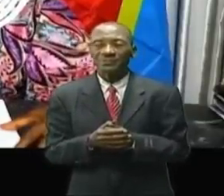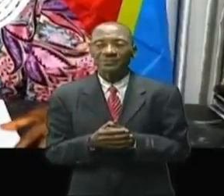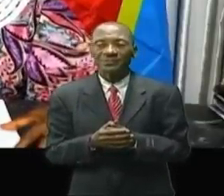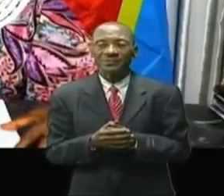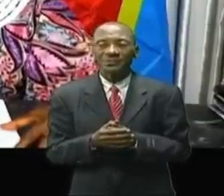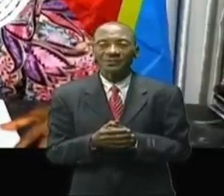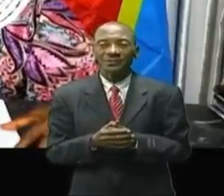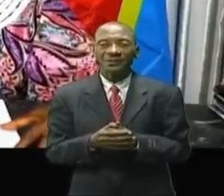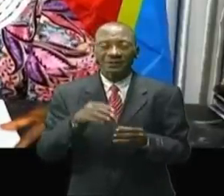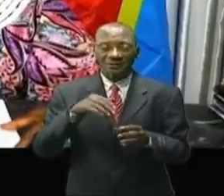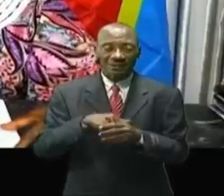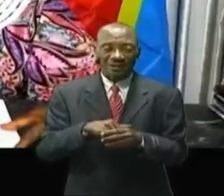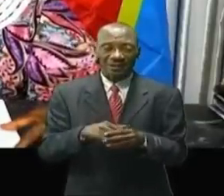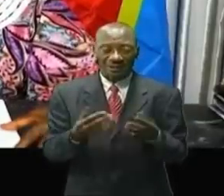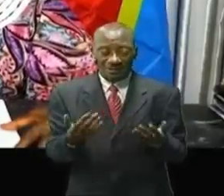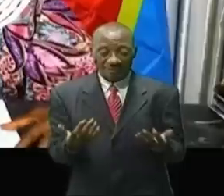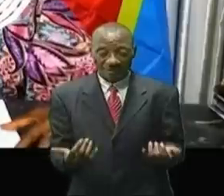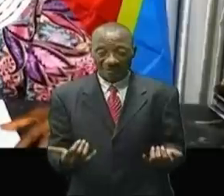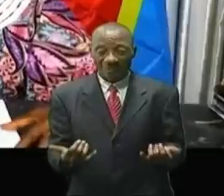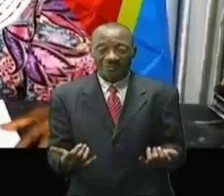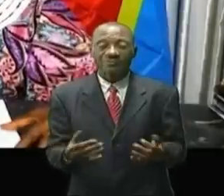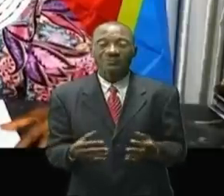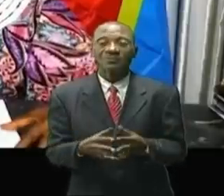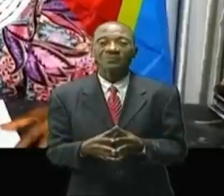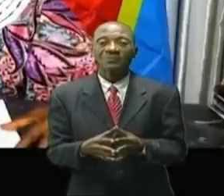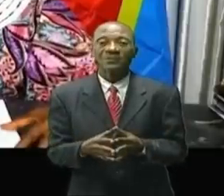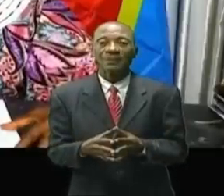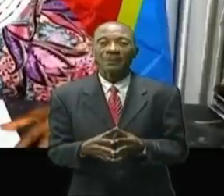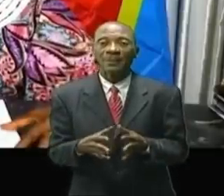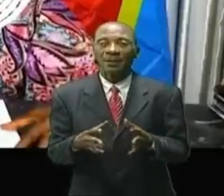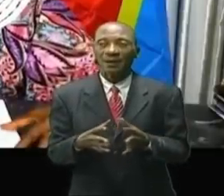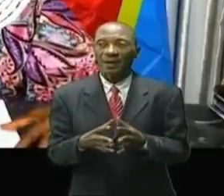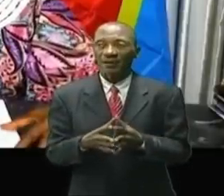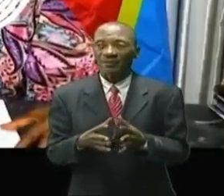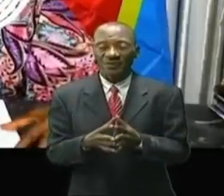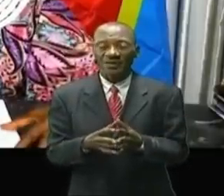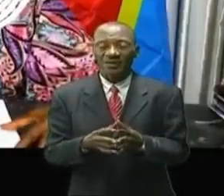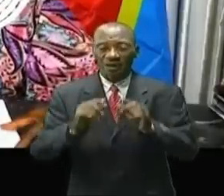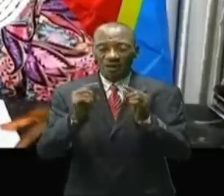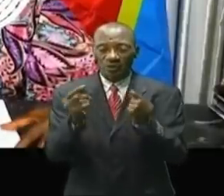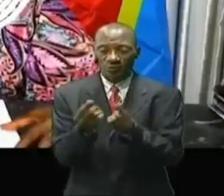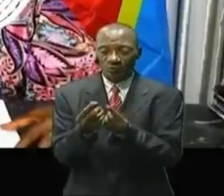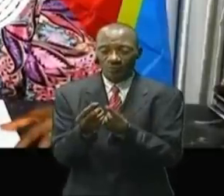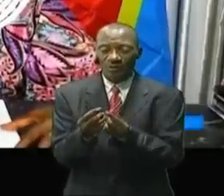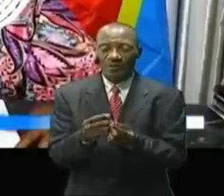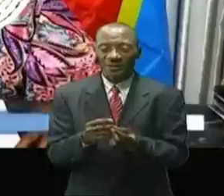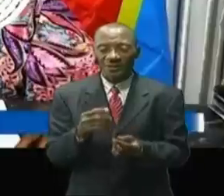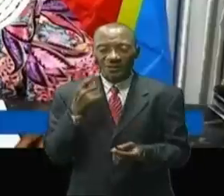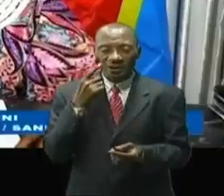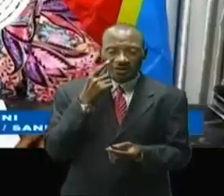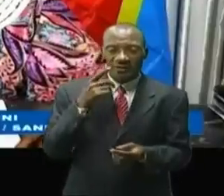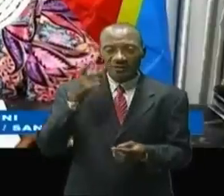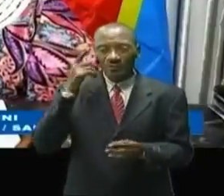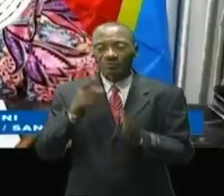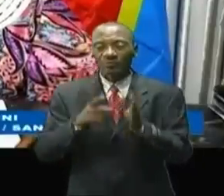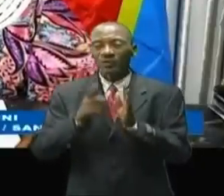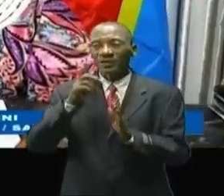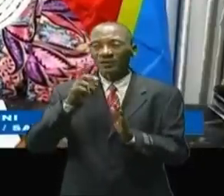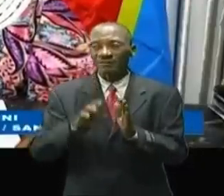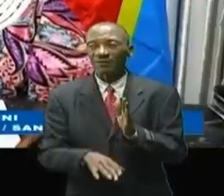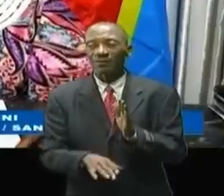la création de l'Agence du développement de Lumumbaville